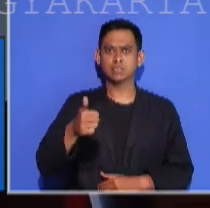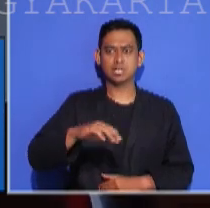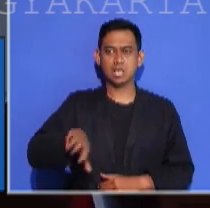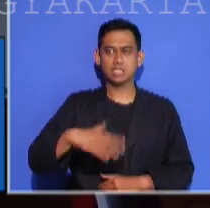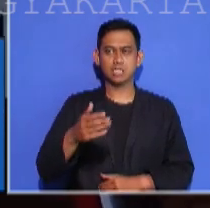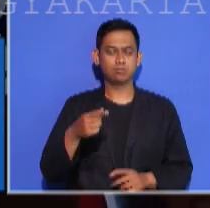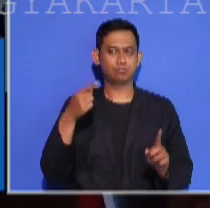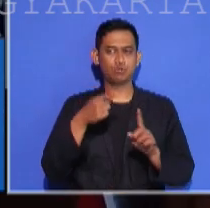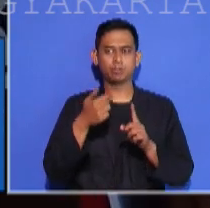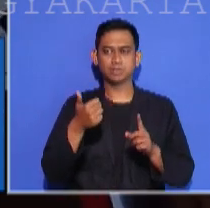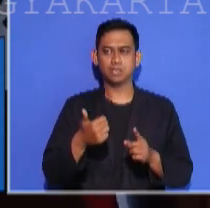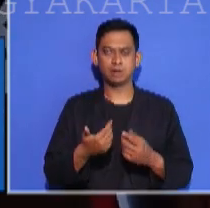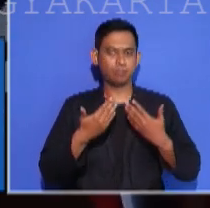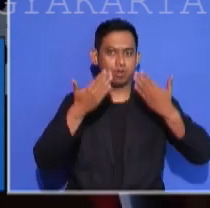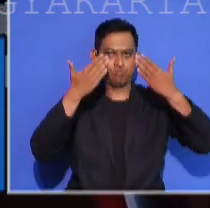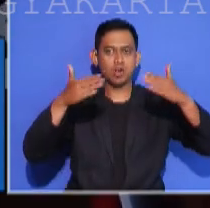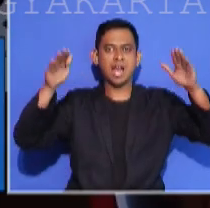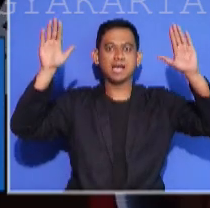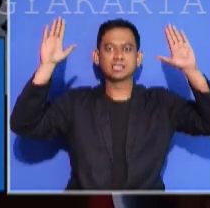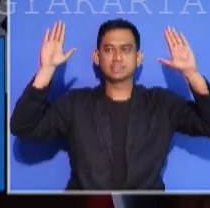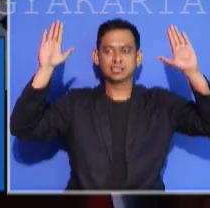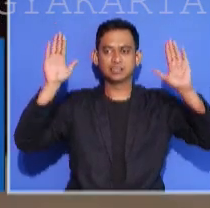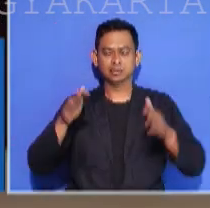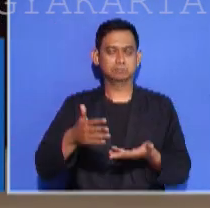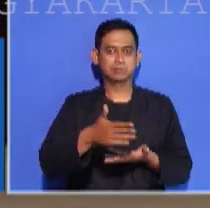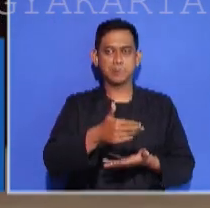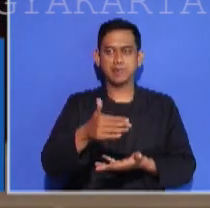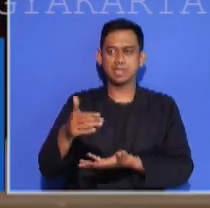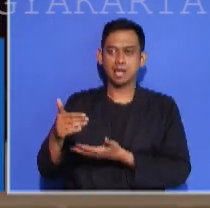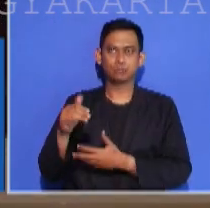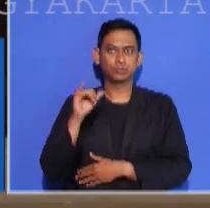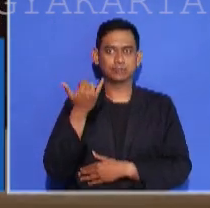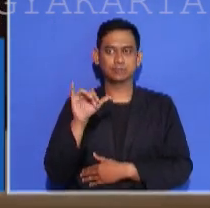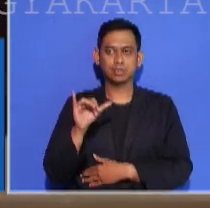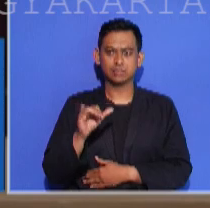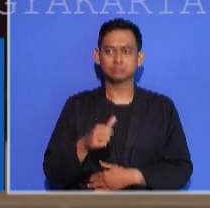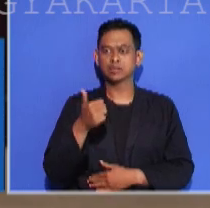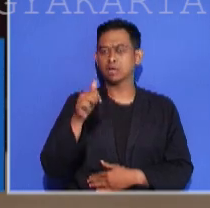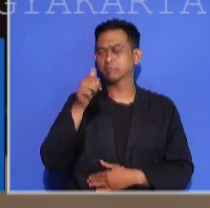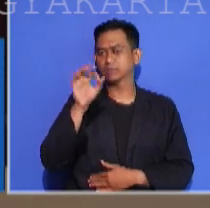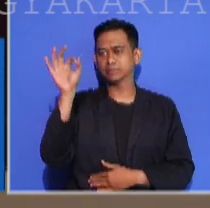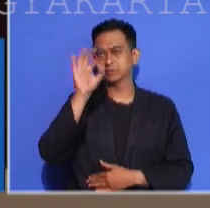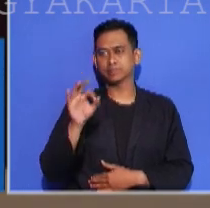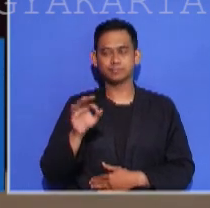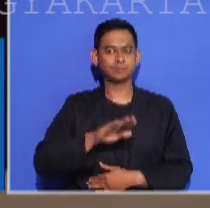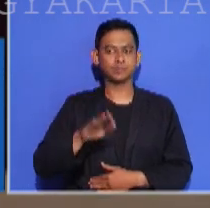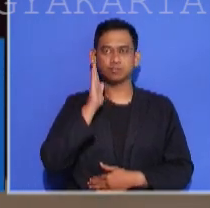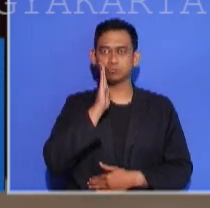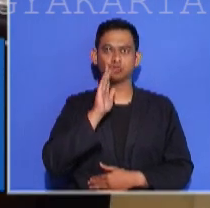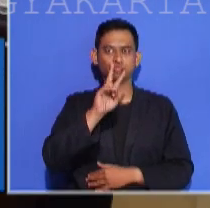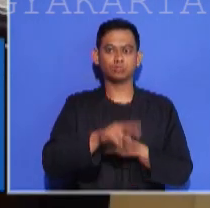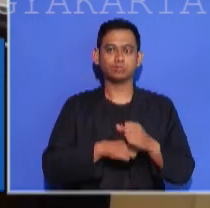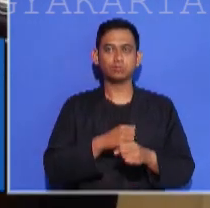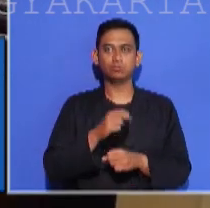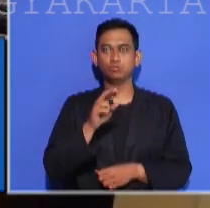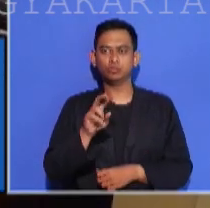melek demokrasi. Berdasarkan data Kesbangpol Kota Yogyakarta, 60% pemilih pada Pilkada tahun 2024